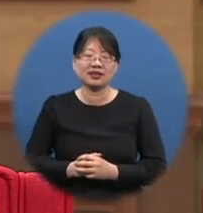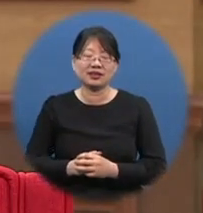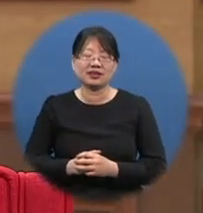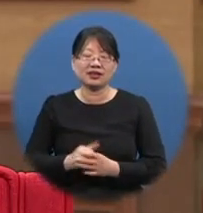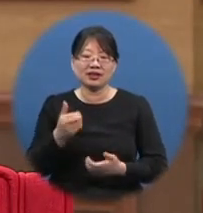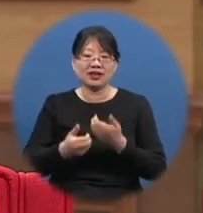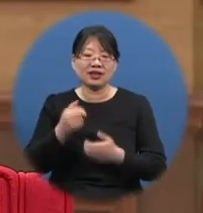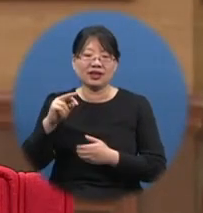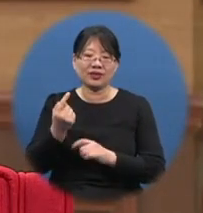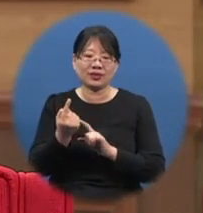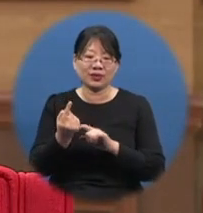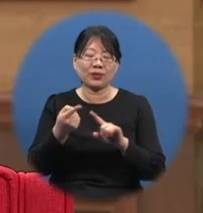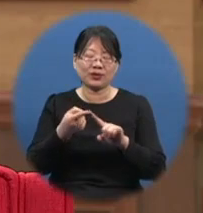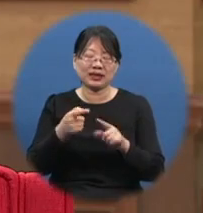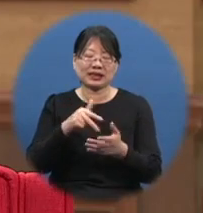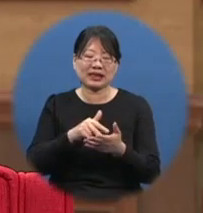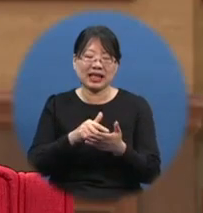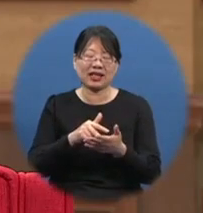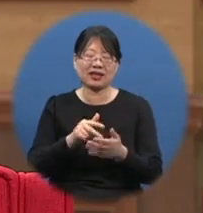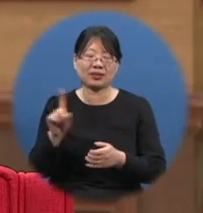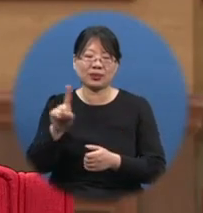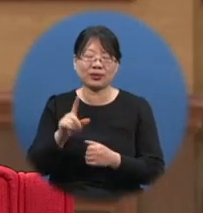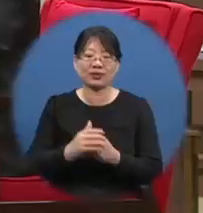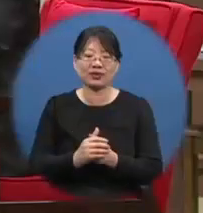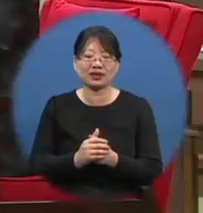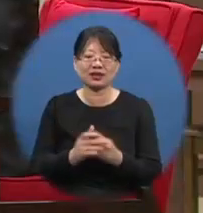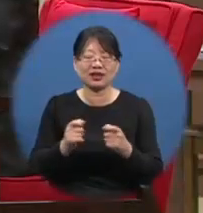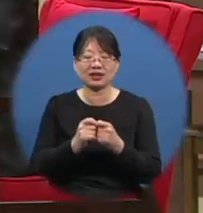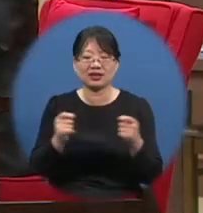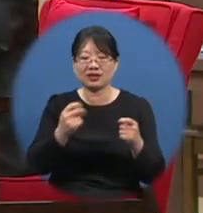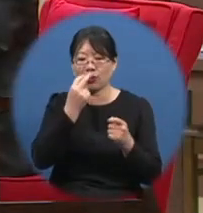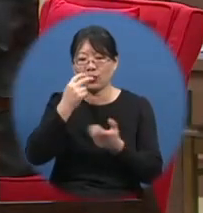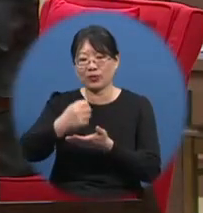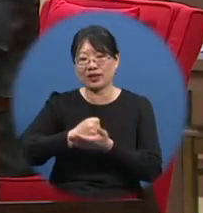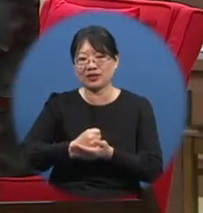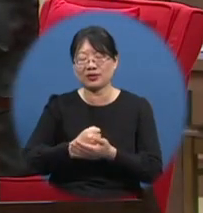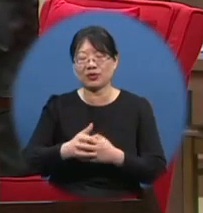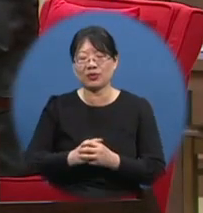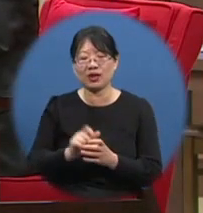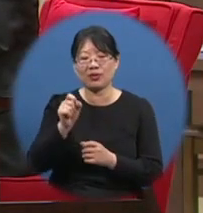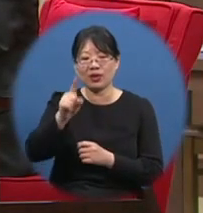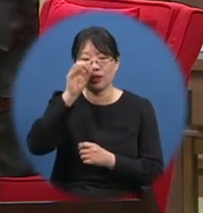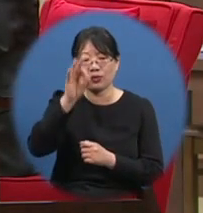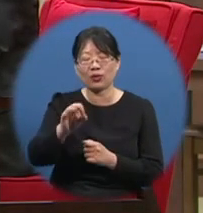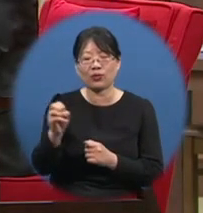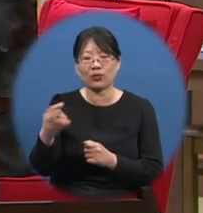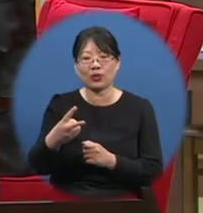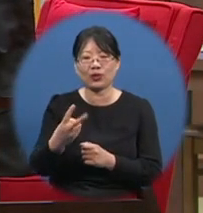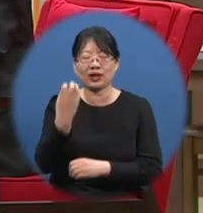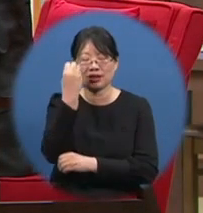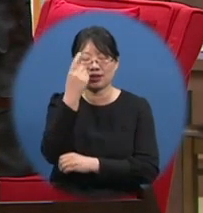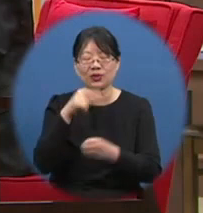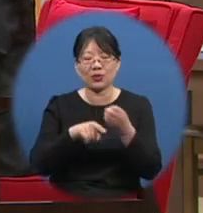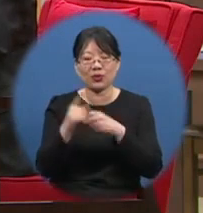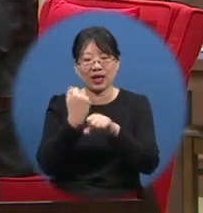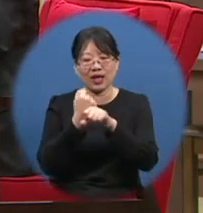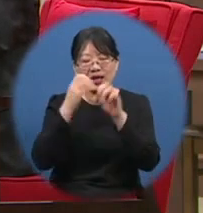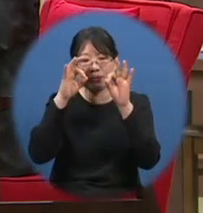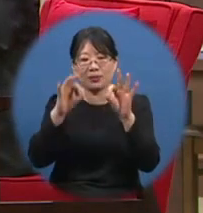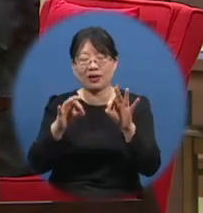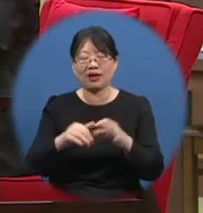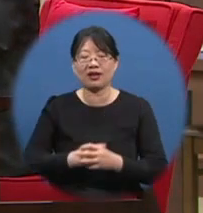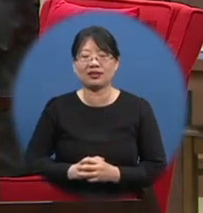예. 그래서 이 부분은 좀 긴 호흡으로 멀리 보고 특히 기초과학은